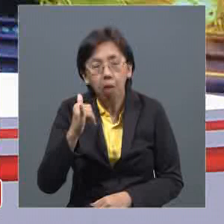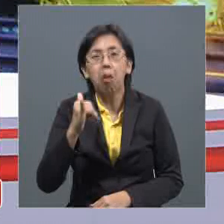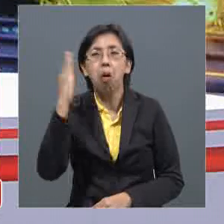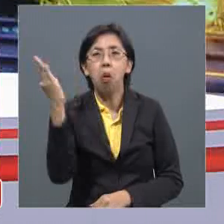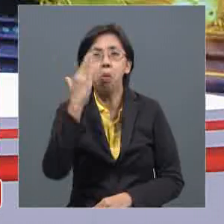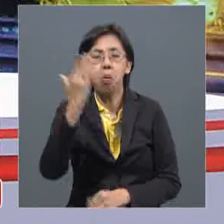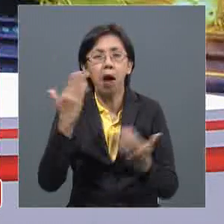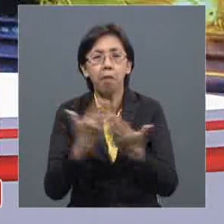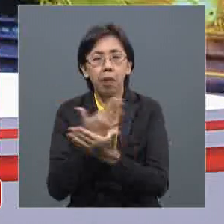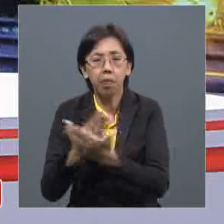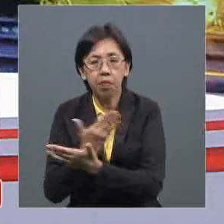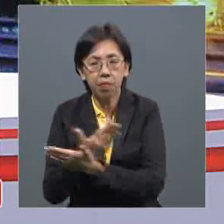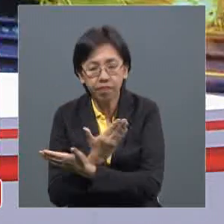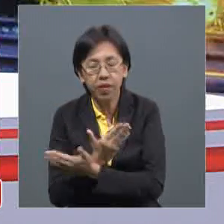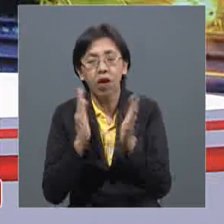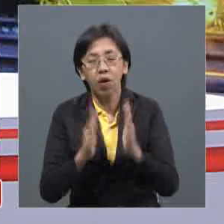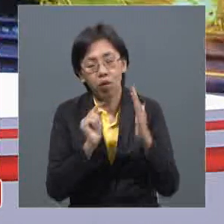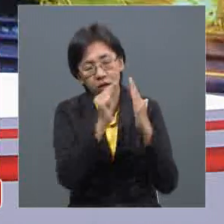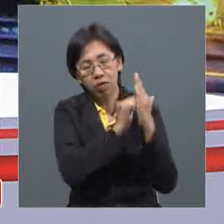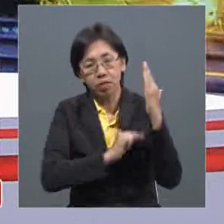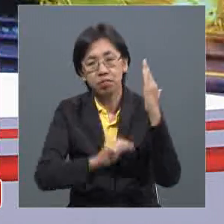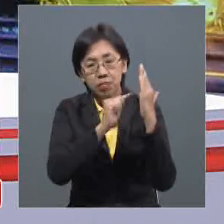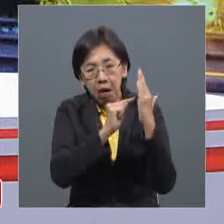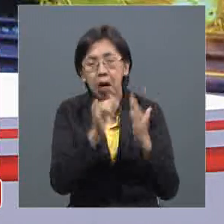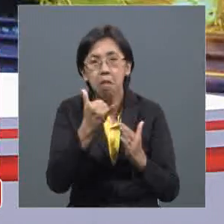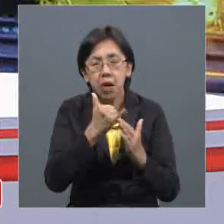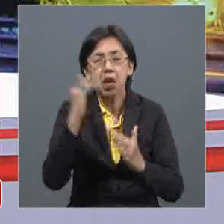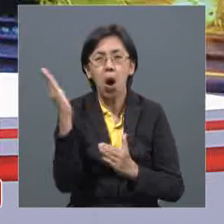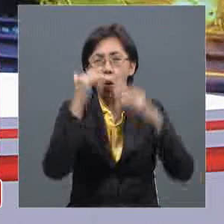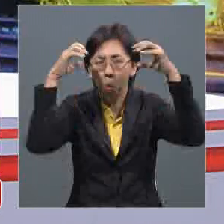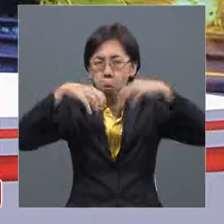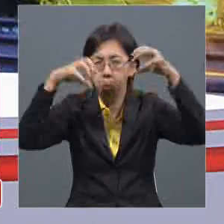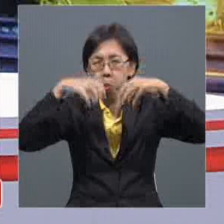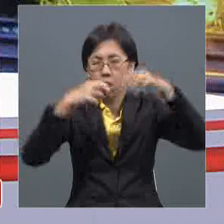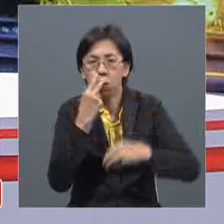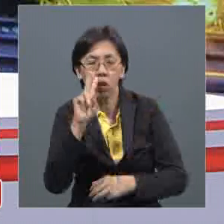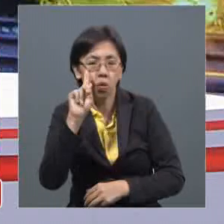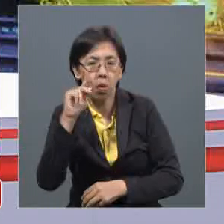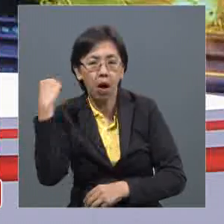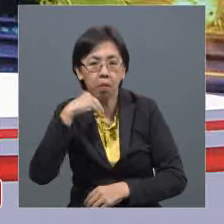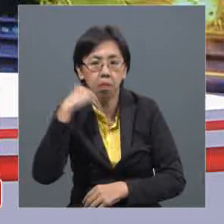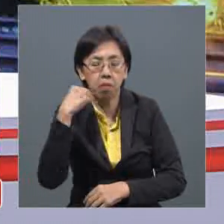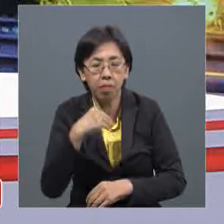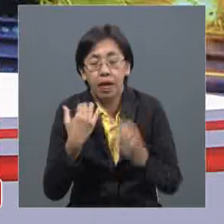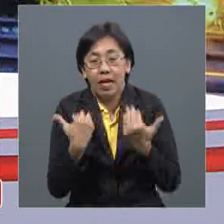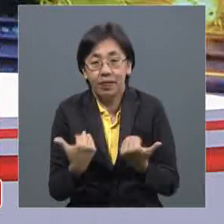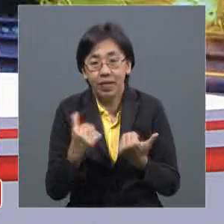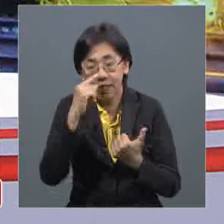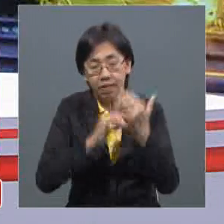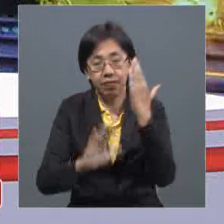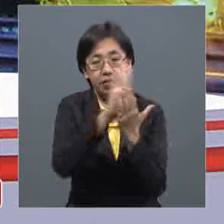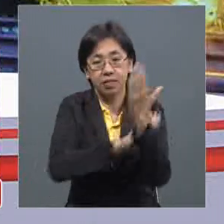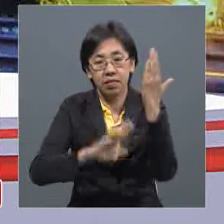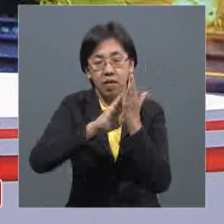แปลงได้แล้วเพราะฉะนั้นคนที่อยู่ในพื้นที่เสี่ยงภัยทั้งหลายต้องติดตามสถานการณ์อย่างใกล้ชิดนะครับอย่างเช่นตอนนี้เนี่ยสภาพอากาศบ้านเรามีฝน